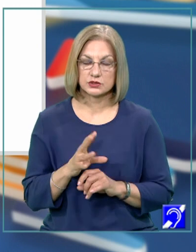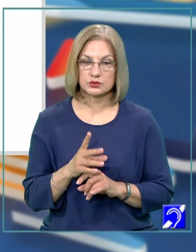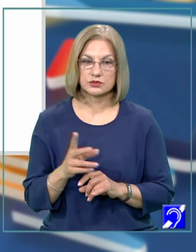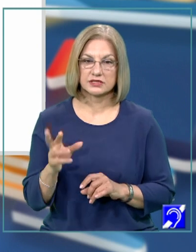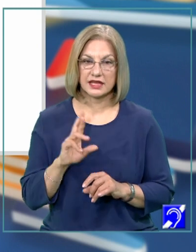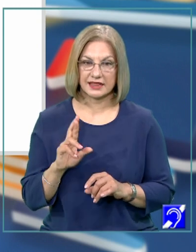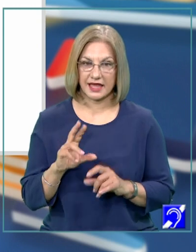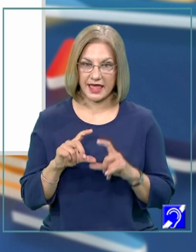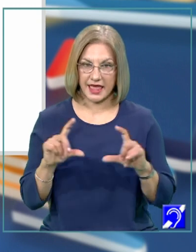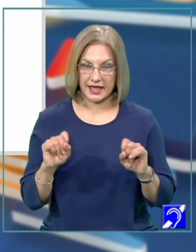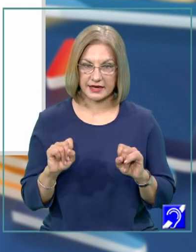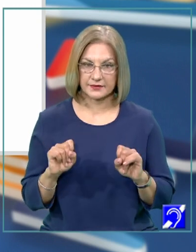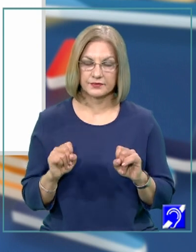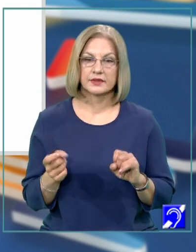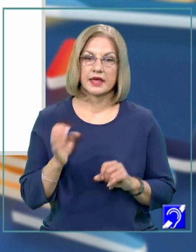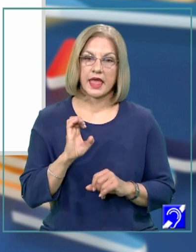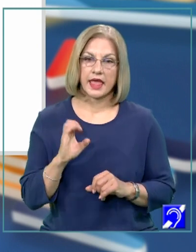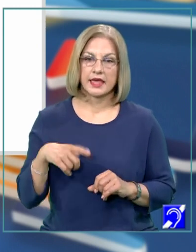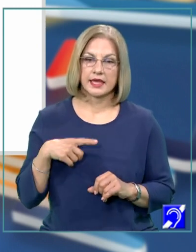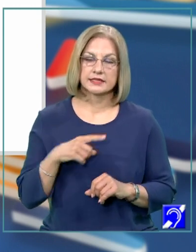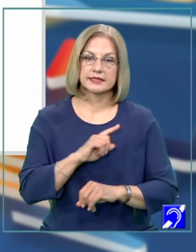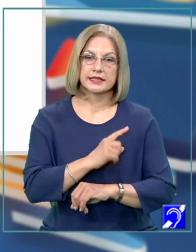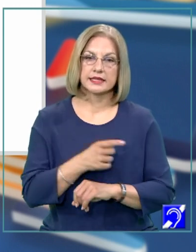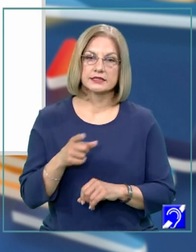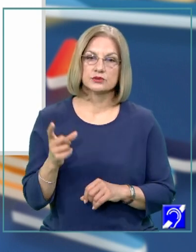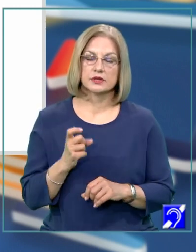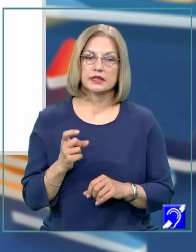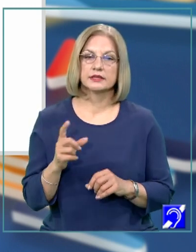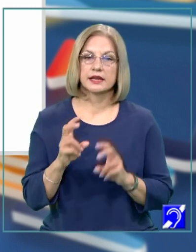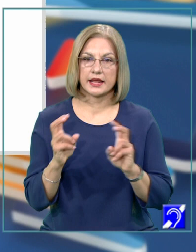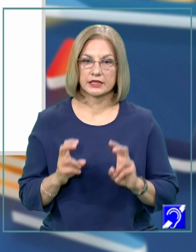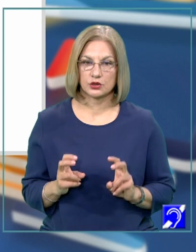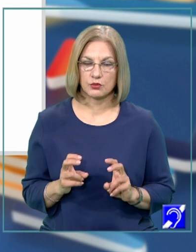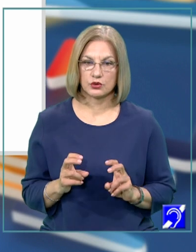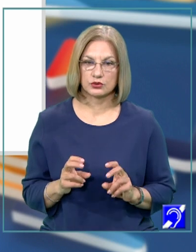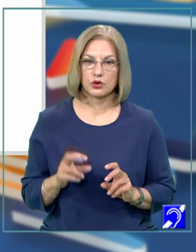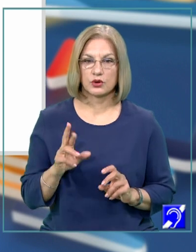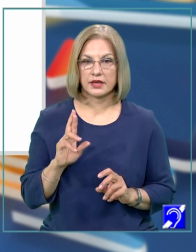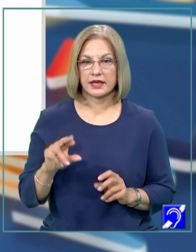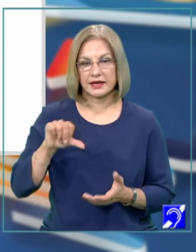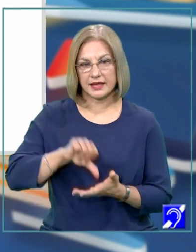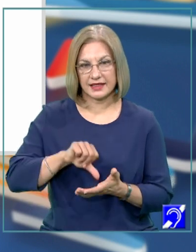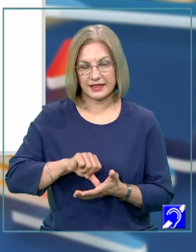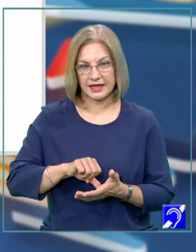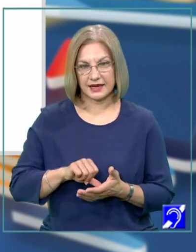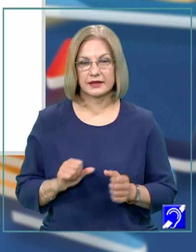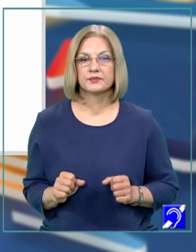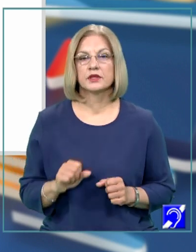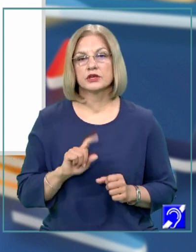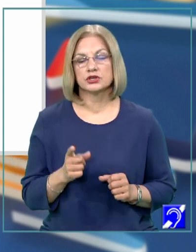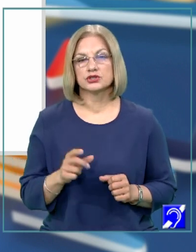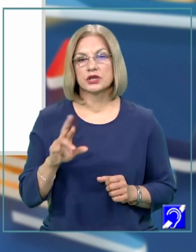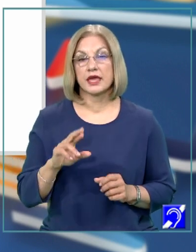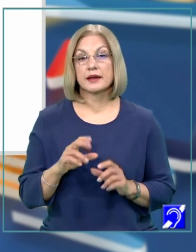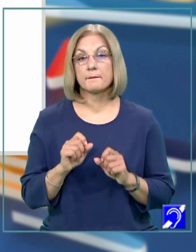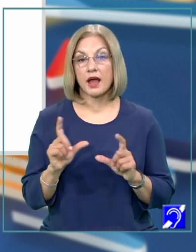r ele reprezintă tensiunea electromotoare a sursei rezistența internă a sursei iar